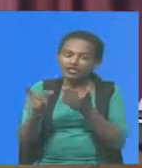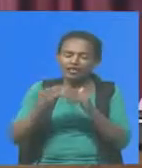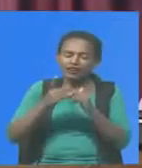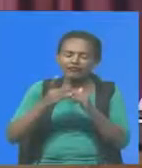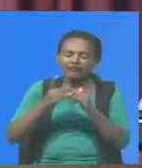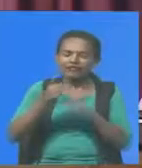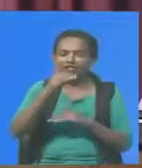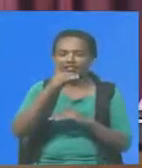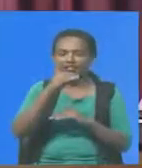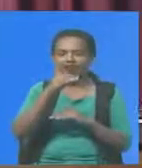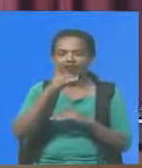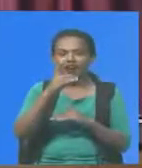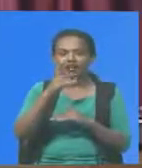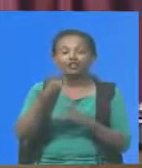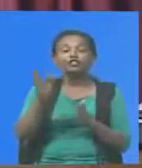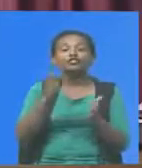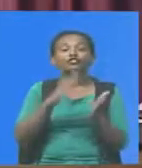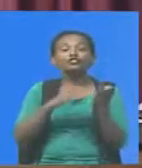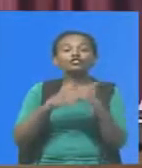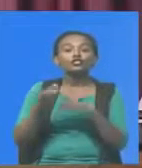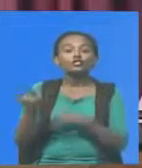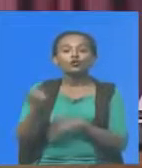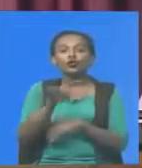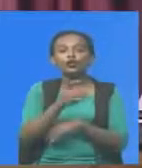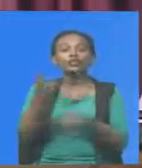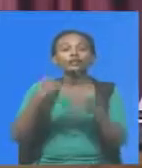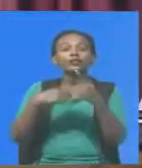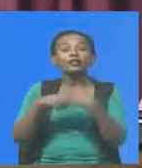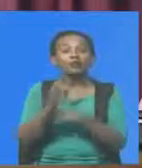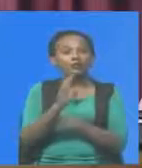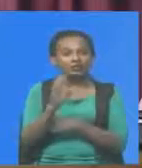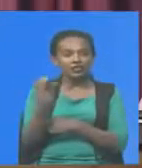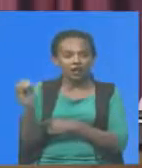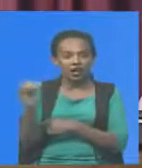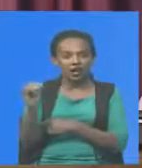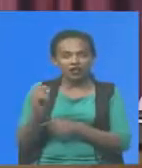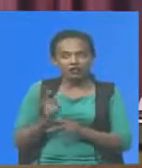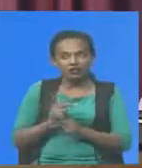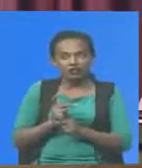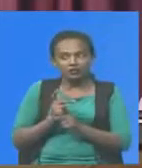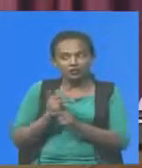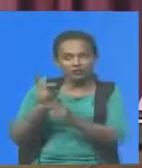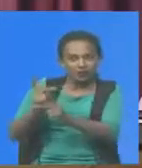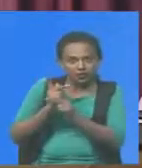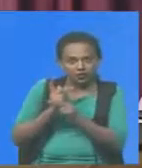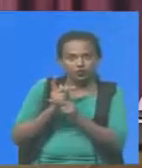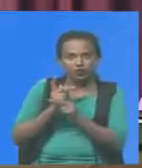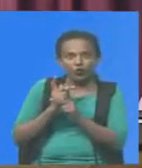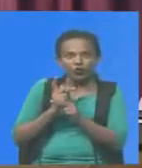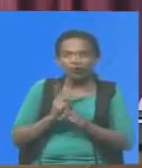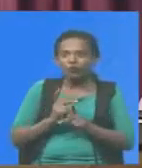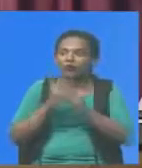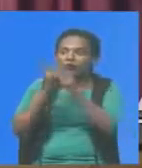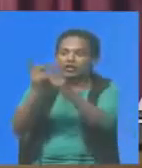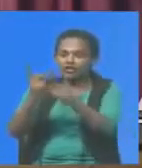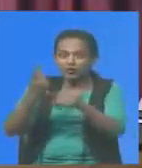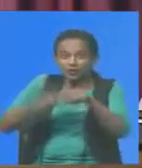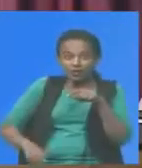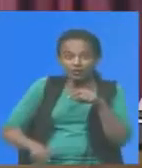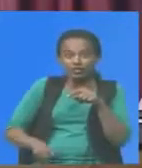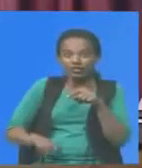ከፍተኛ ችግር እየሆነ የመጣበትና ተበድሮ መክፈል የማይችል ሀገር